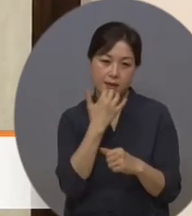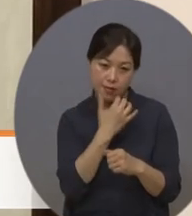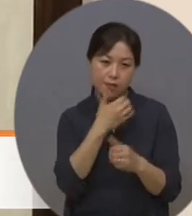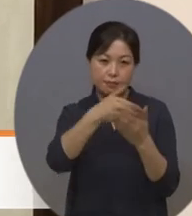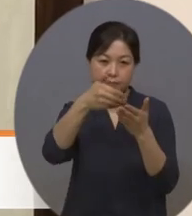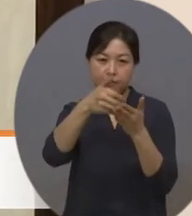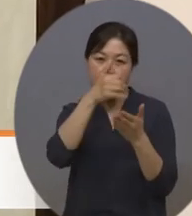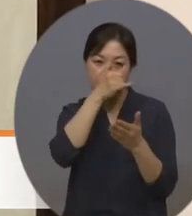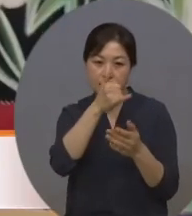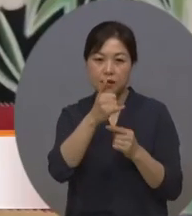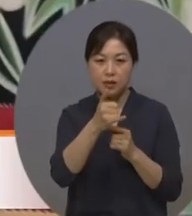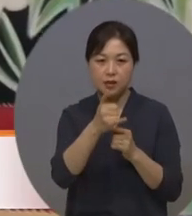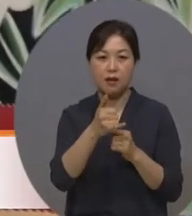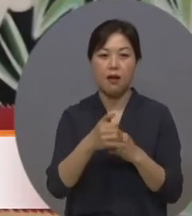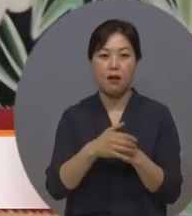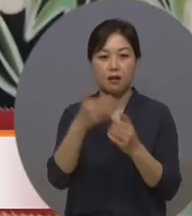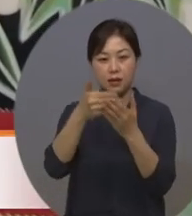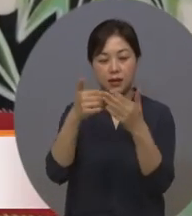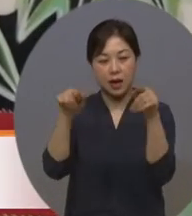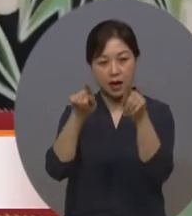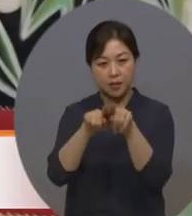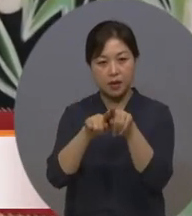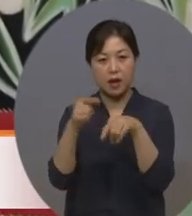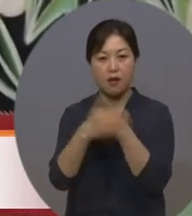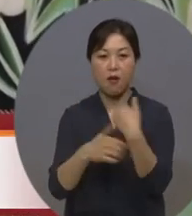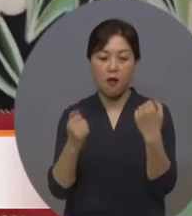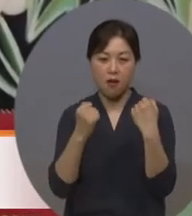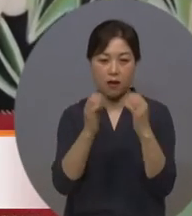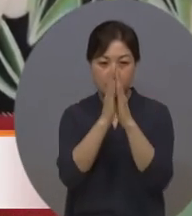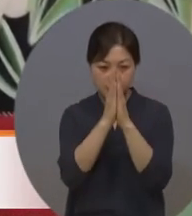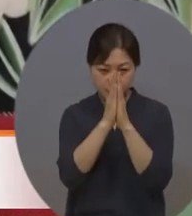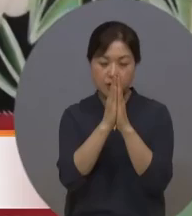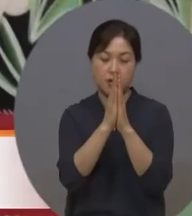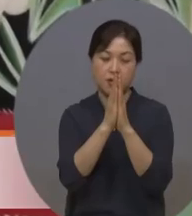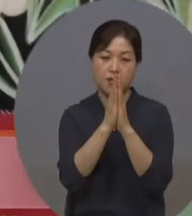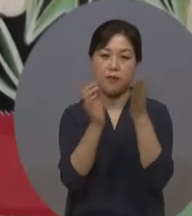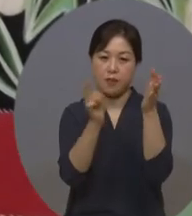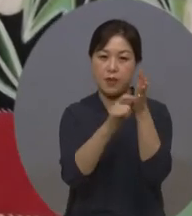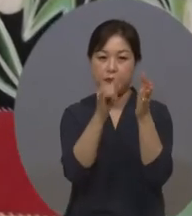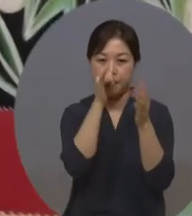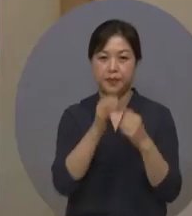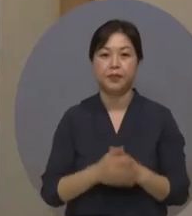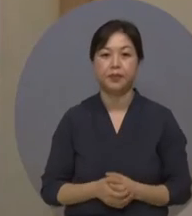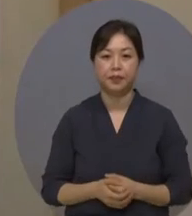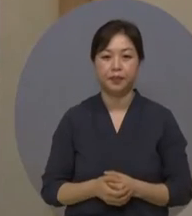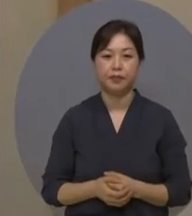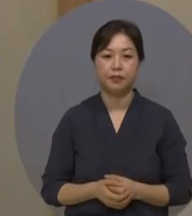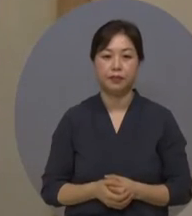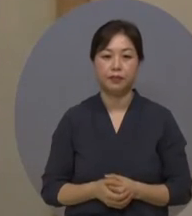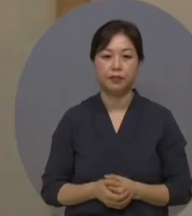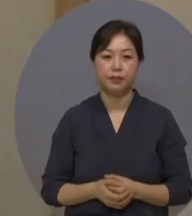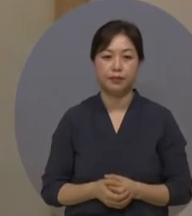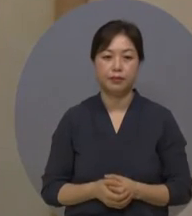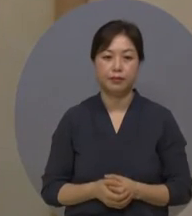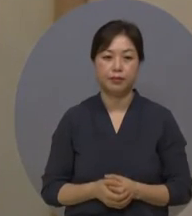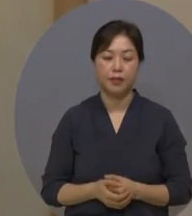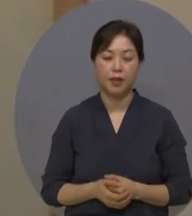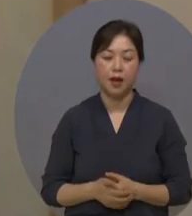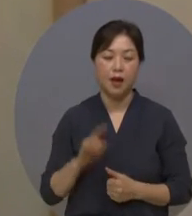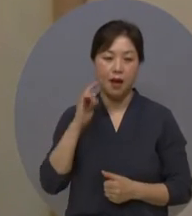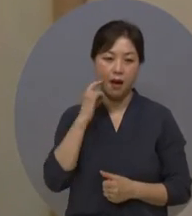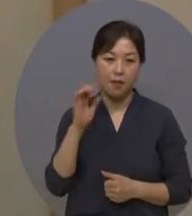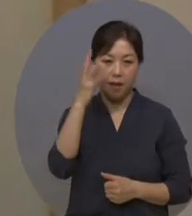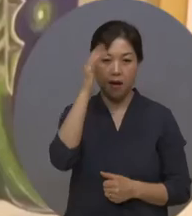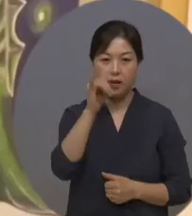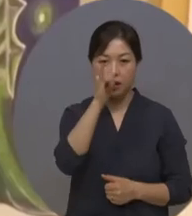함께 건강하게 해 달라는 기원을 화폭 속에 고스란히 담아냈습니다 또 화려한 색채의 1월